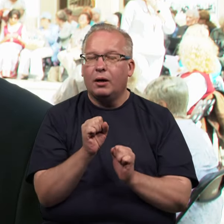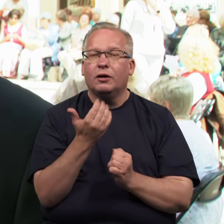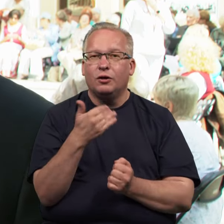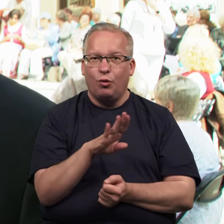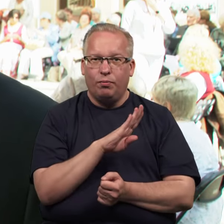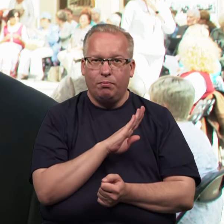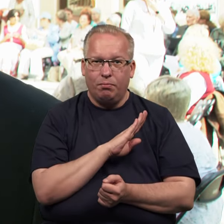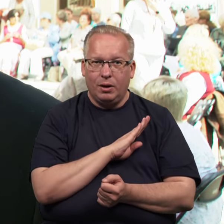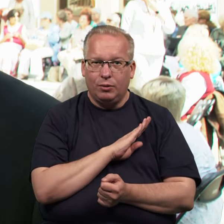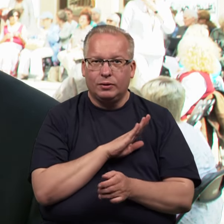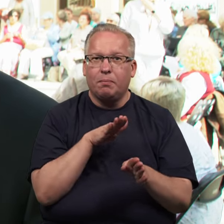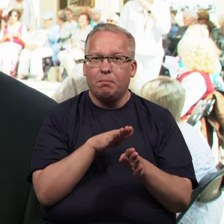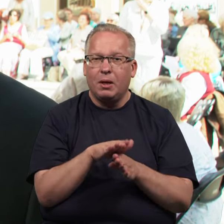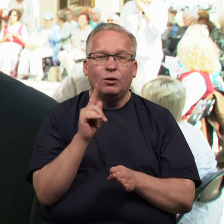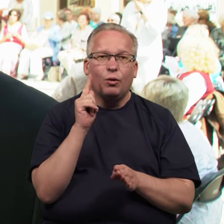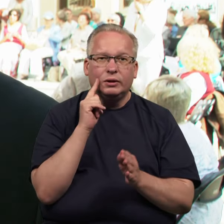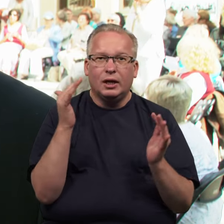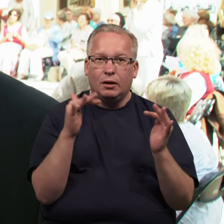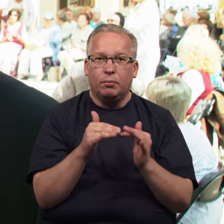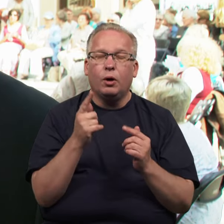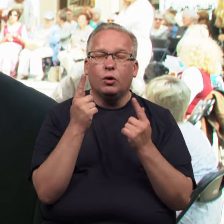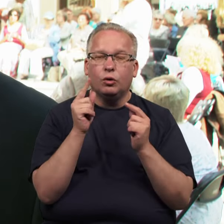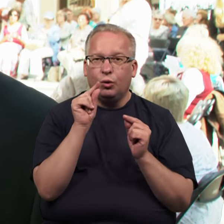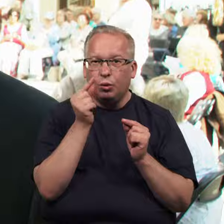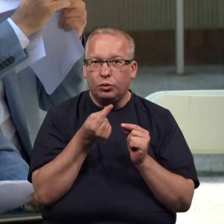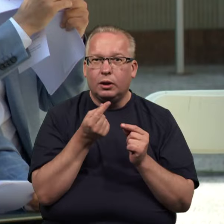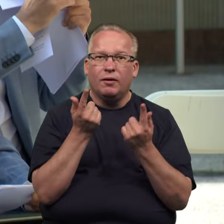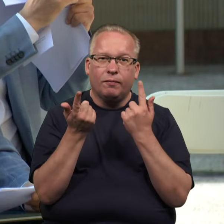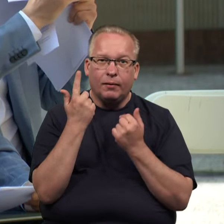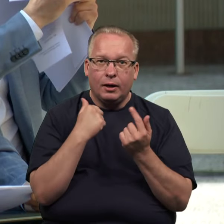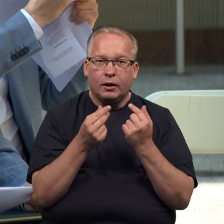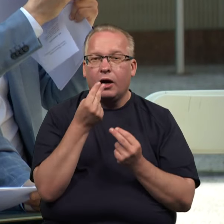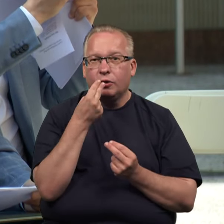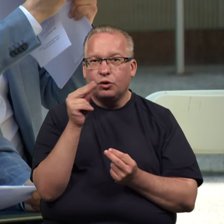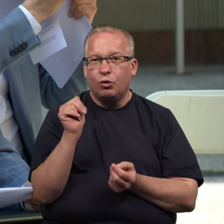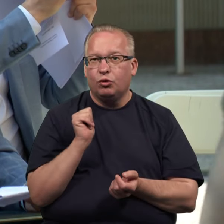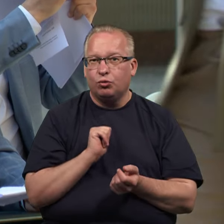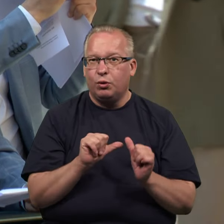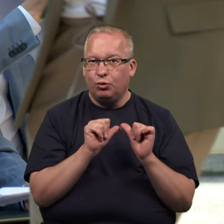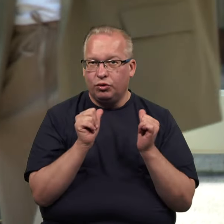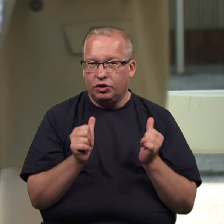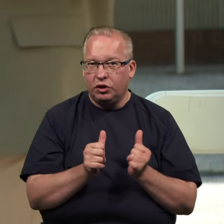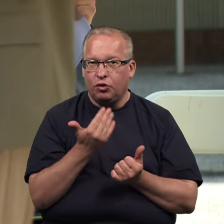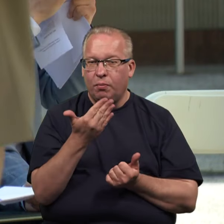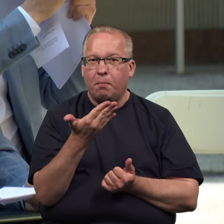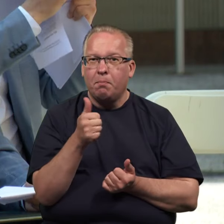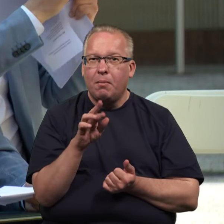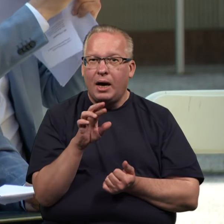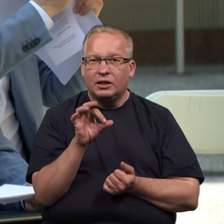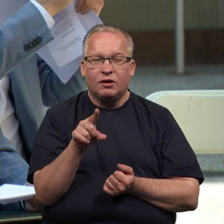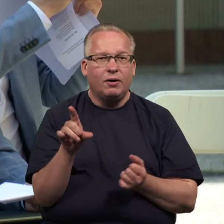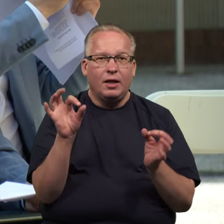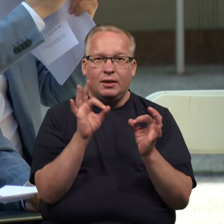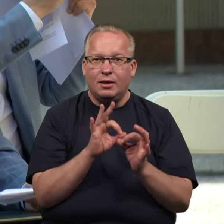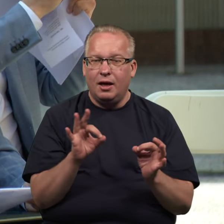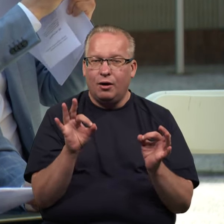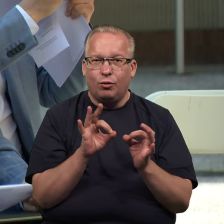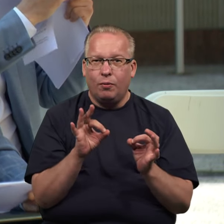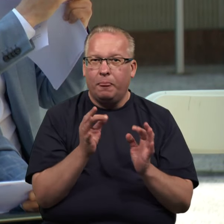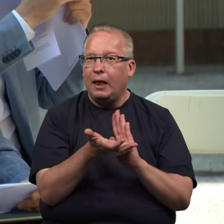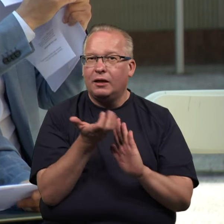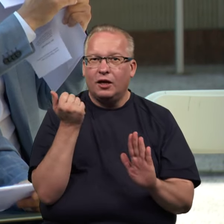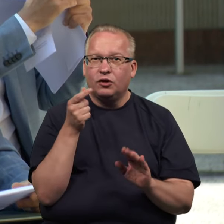gyvam, pilnos salės, žmonės liūdi, verkia, džiaugiasi. Iš žmonių širdžių Justino Marcinkevičiaus niekas neišims,